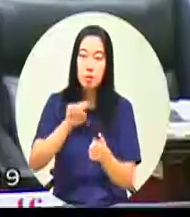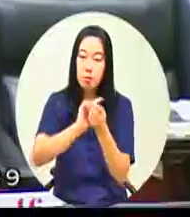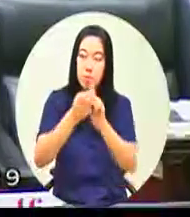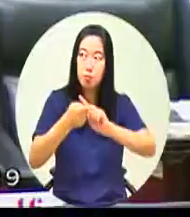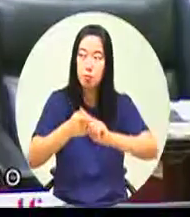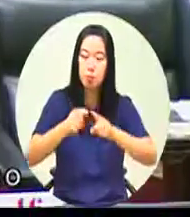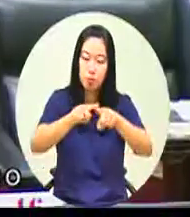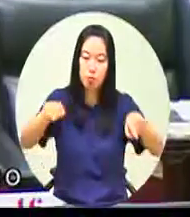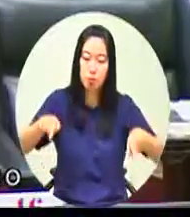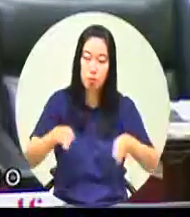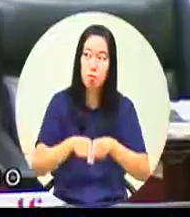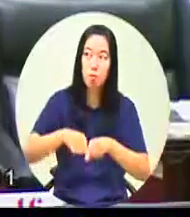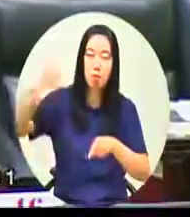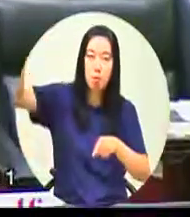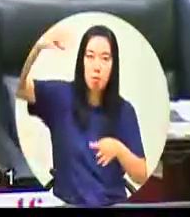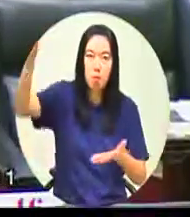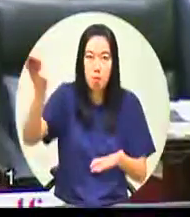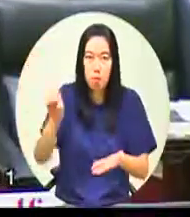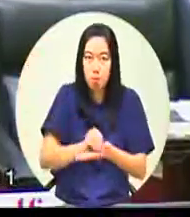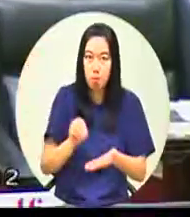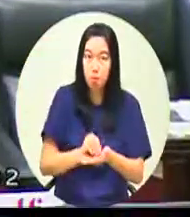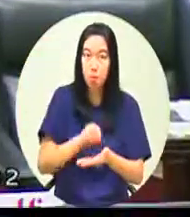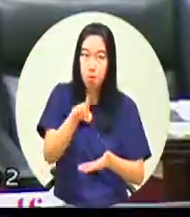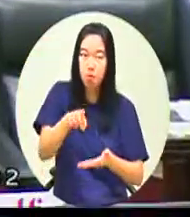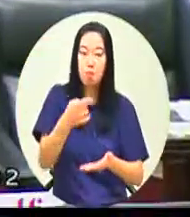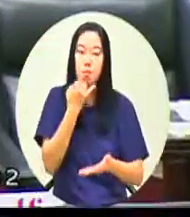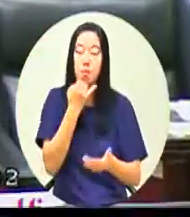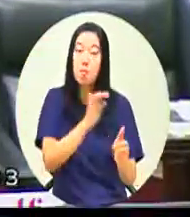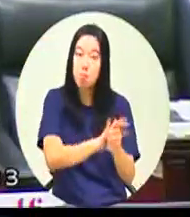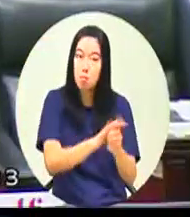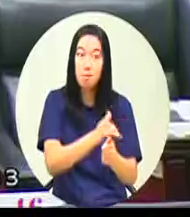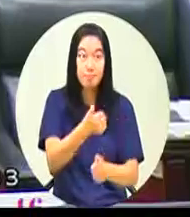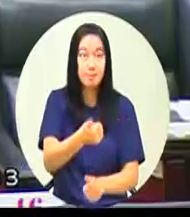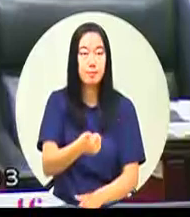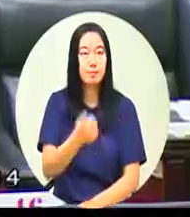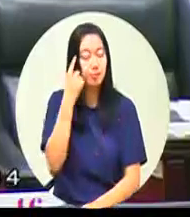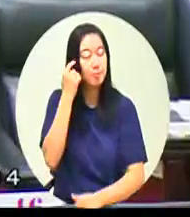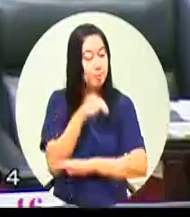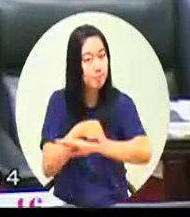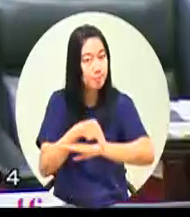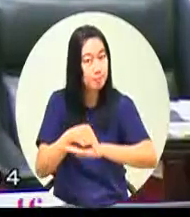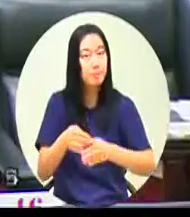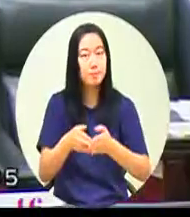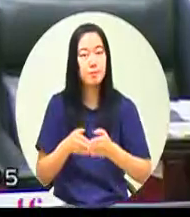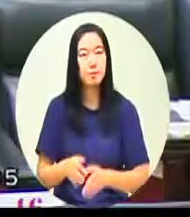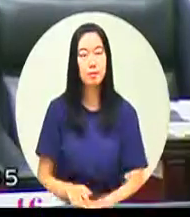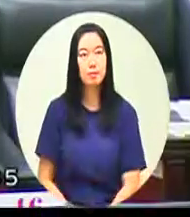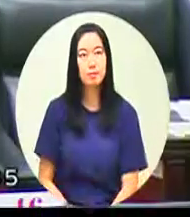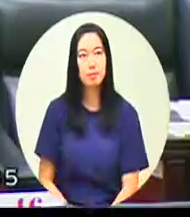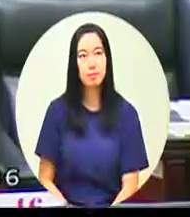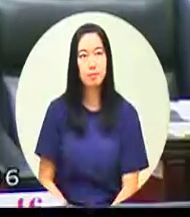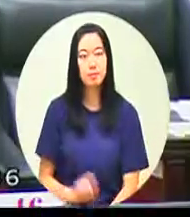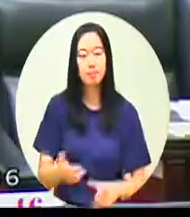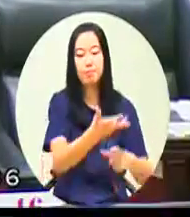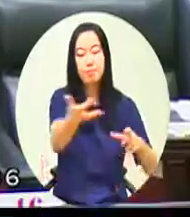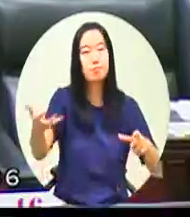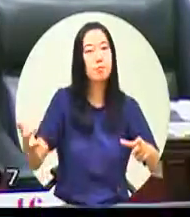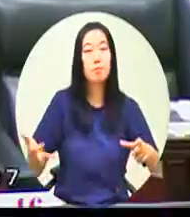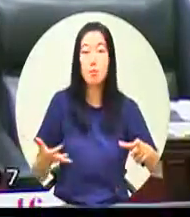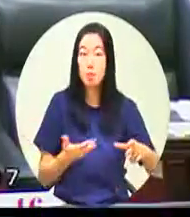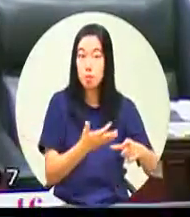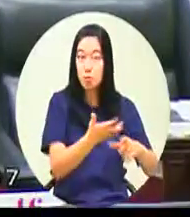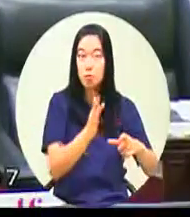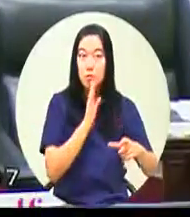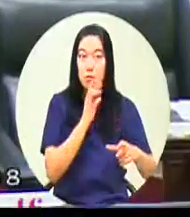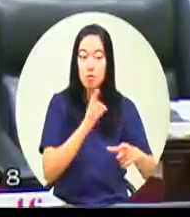啊咧？所以我是感觉讲吼，咱针对咱这太阳能这方面吼，会使特地特别来研究啊，因为温啊，规岛拢是拢温啊嘛，所